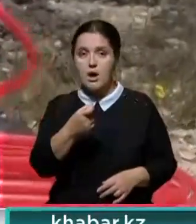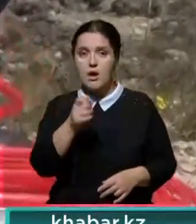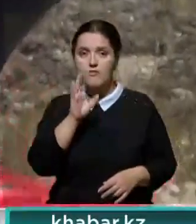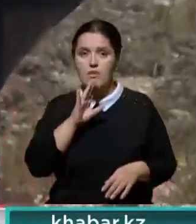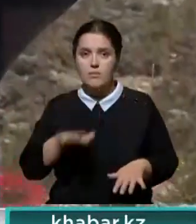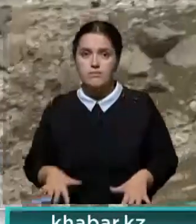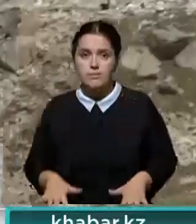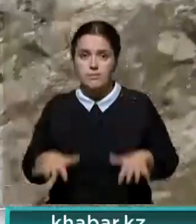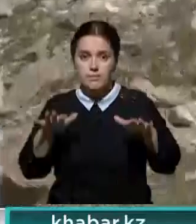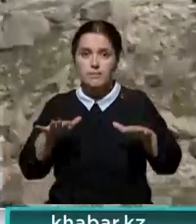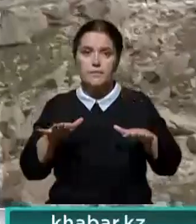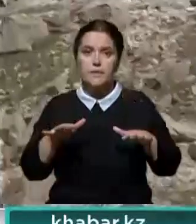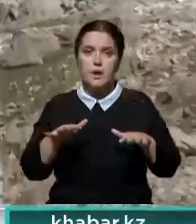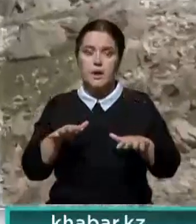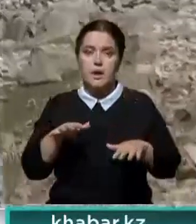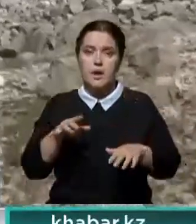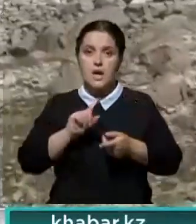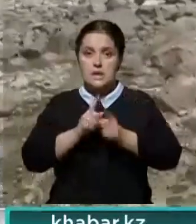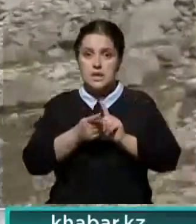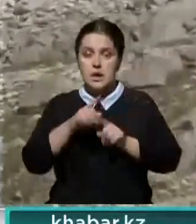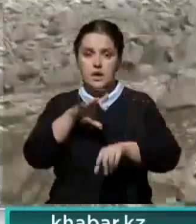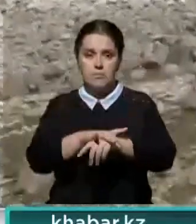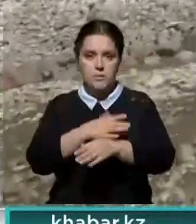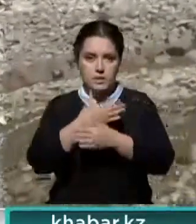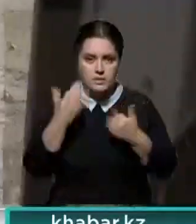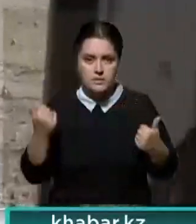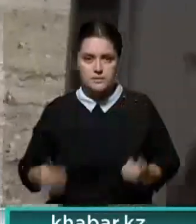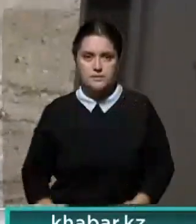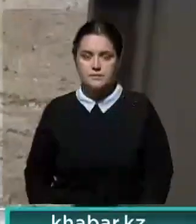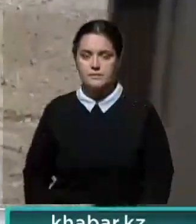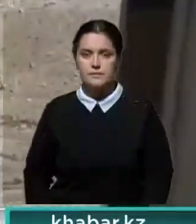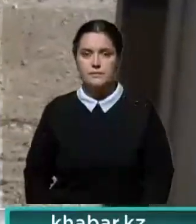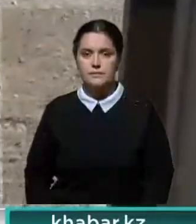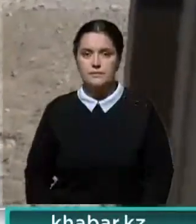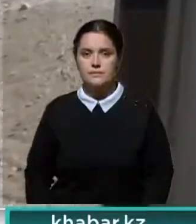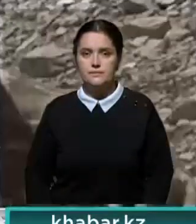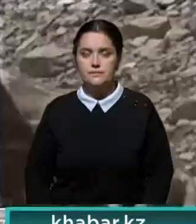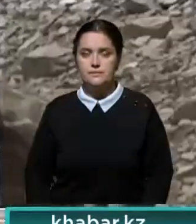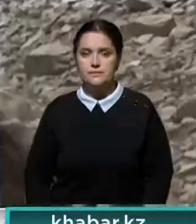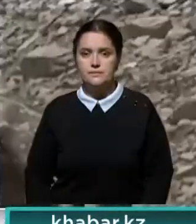и опасных гидрометеорологических явлений не обнаружено.